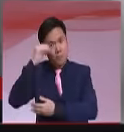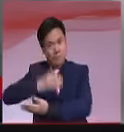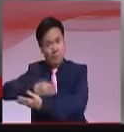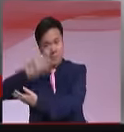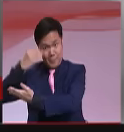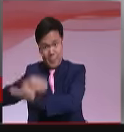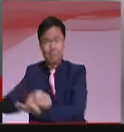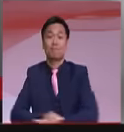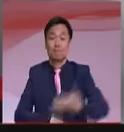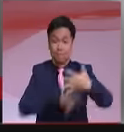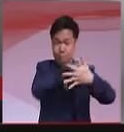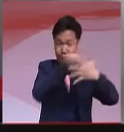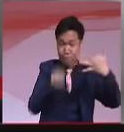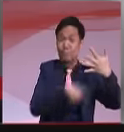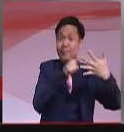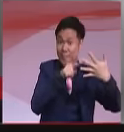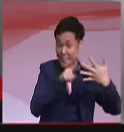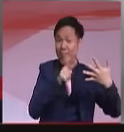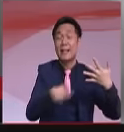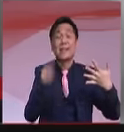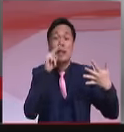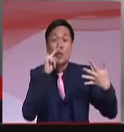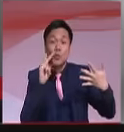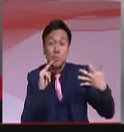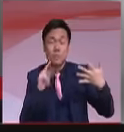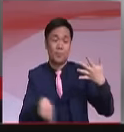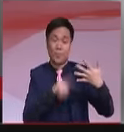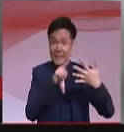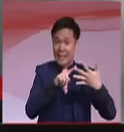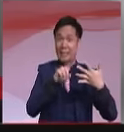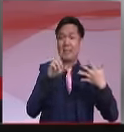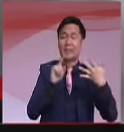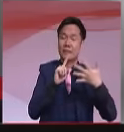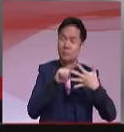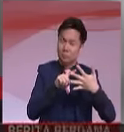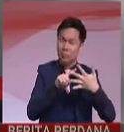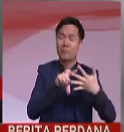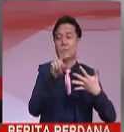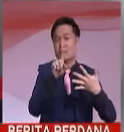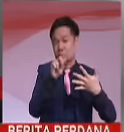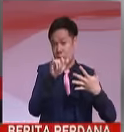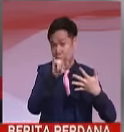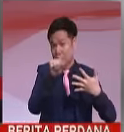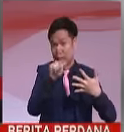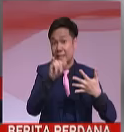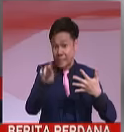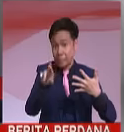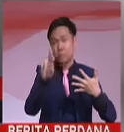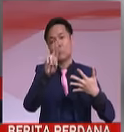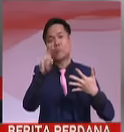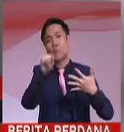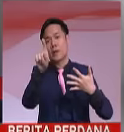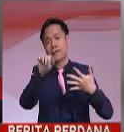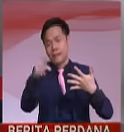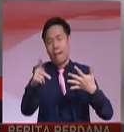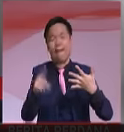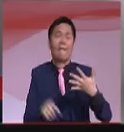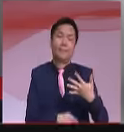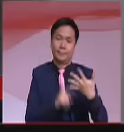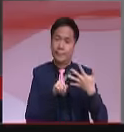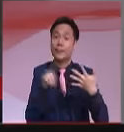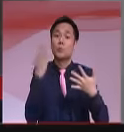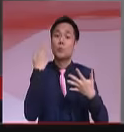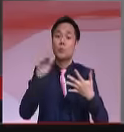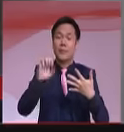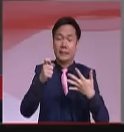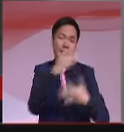ada lelaki oleh Abang termasuk bekas pengurus Yi grup Datuk Sri Muhammad Nazir Razak setelah Tun